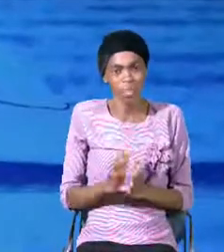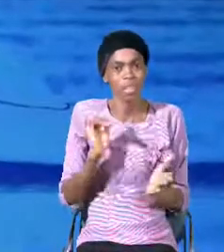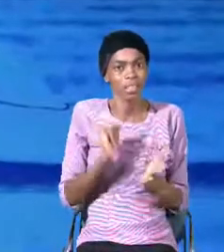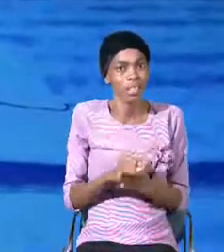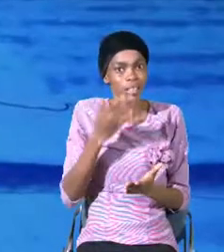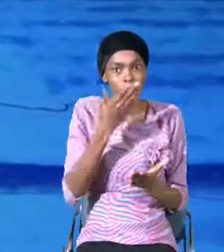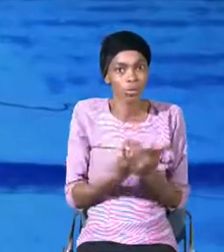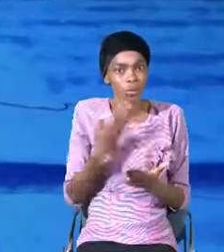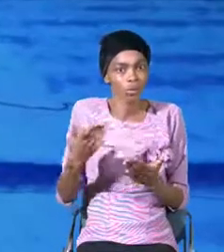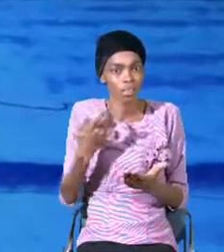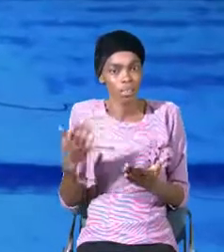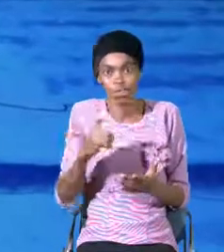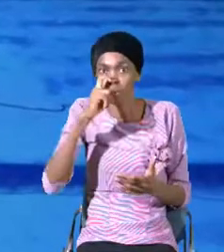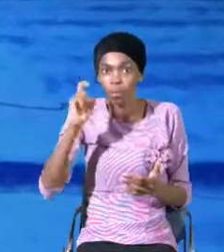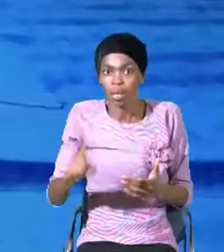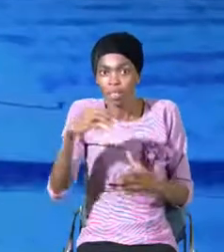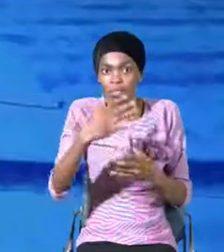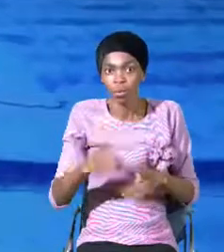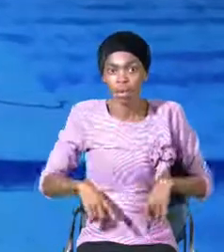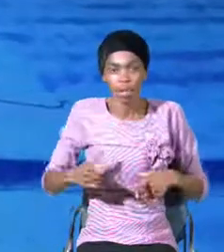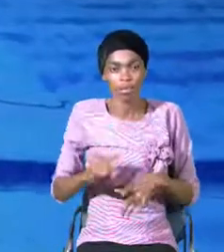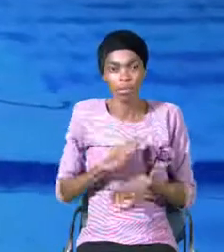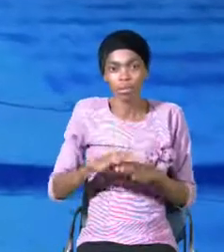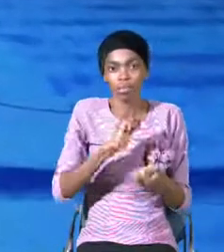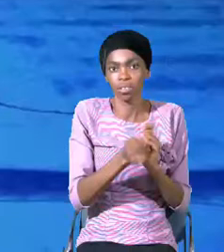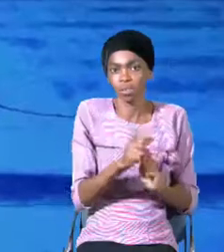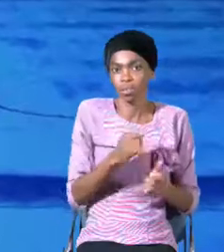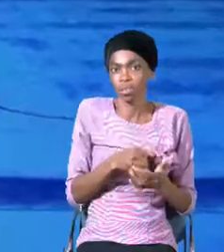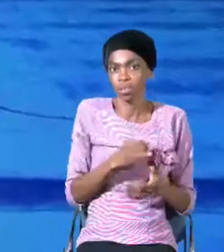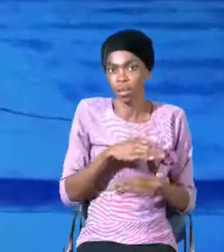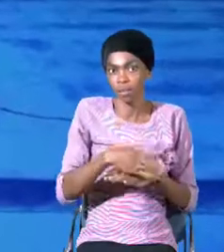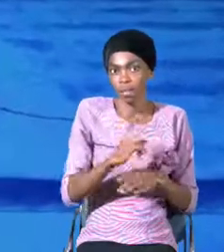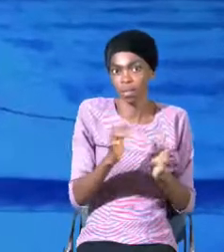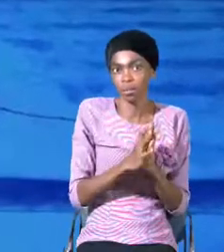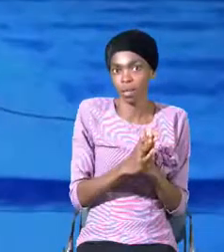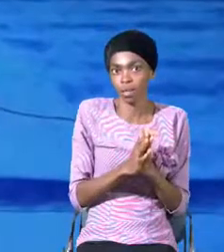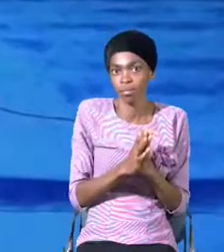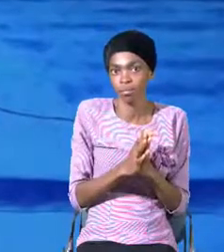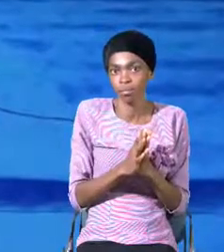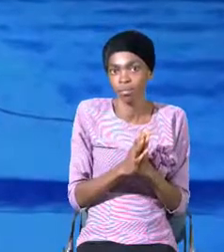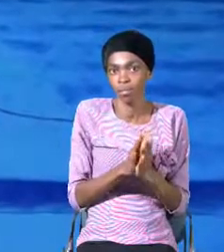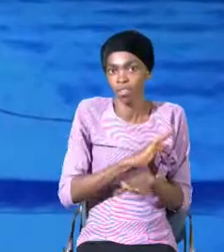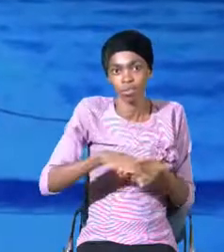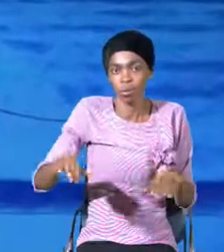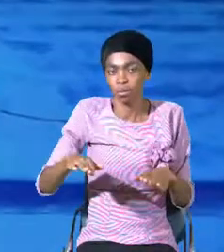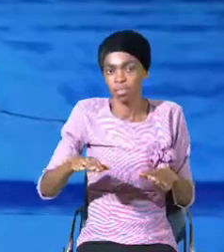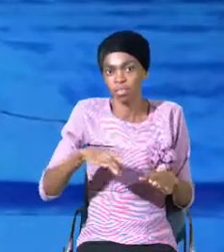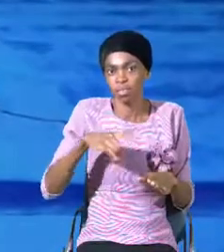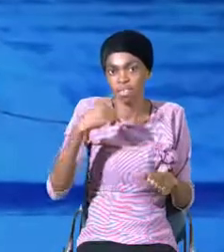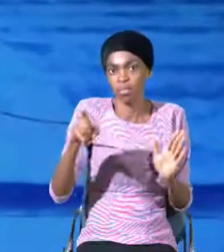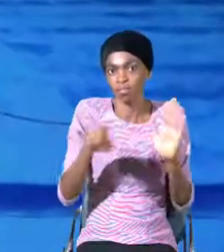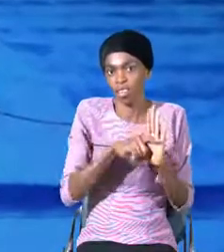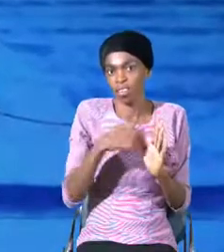Et cette bonne chose que tu vas résoudre dans ton cœur, ne change pas ça après la prière. Ne dis